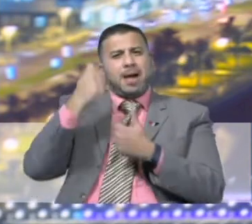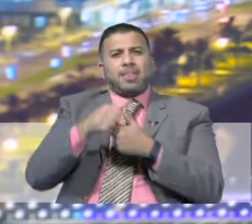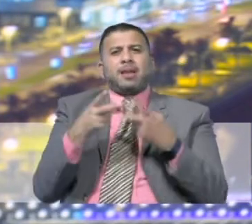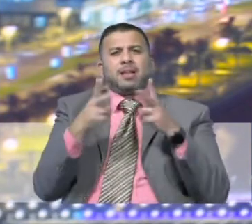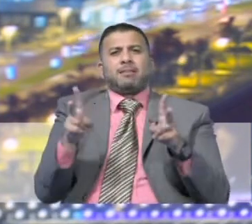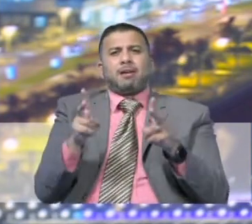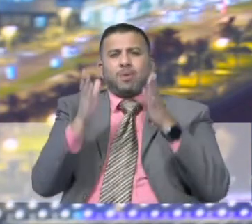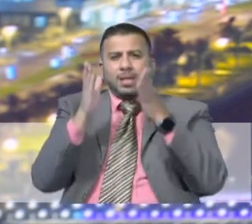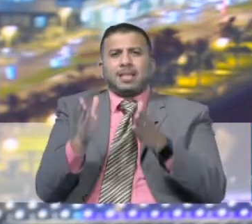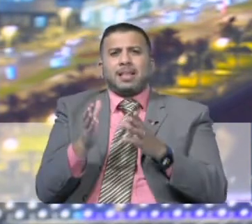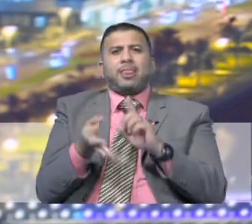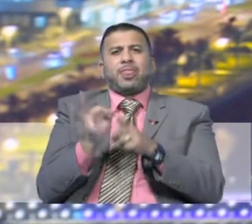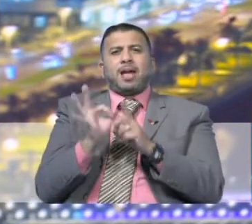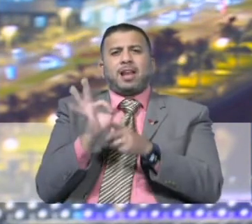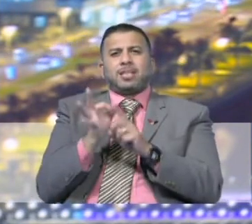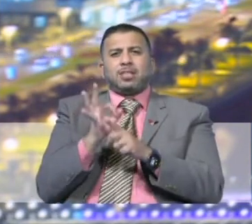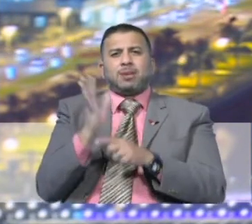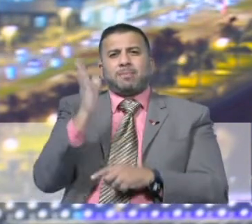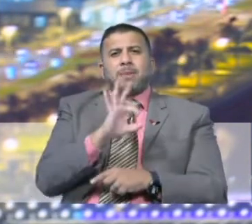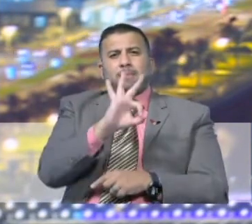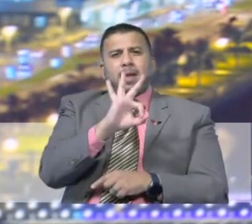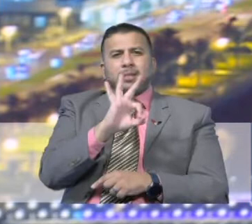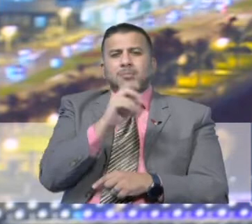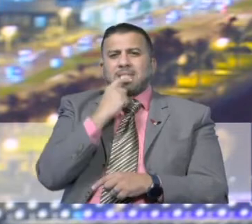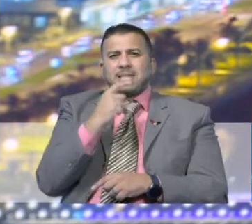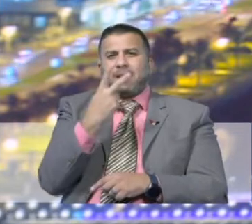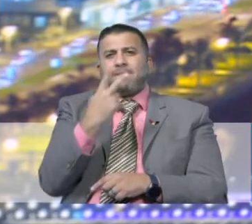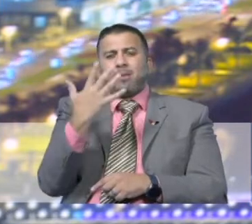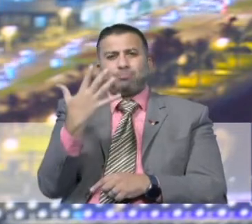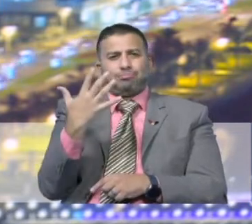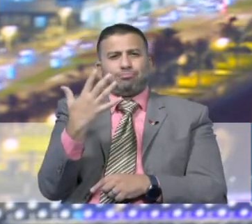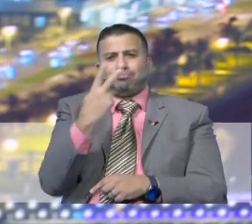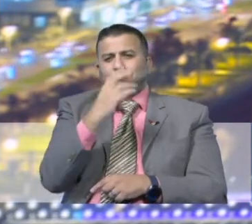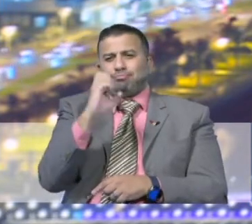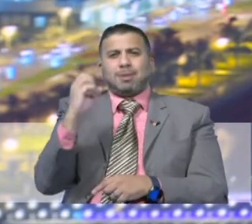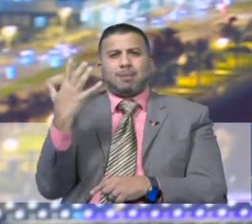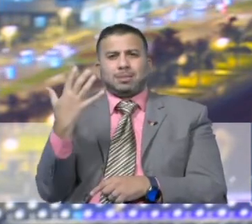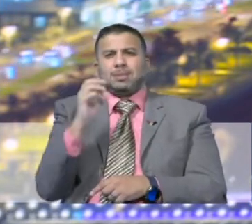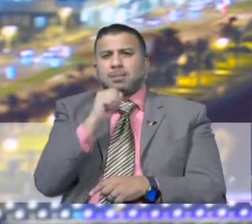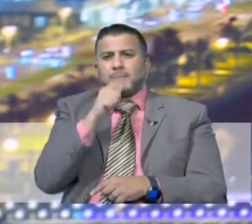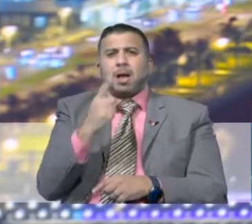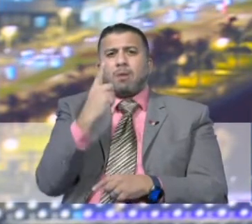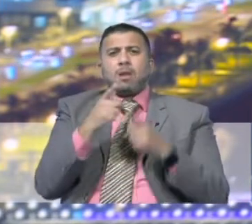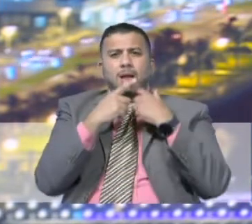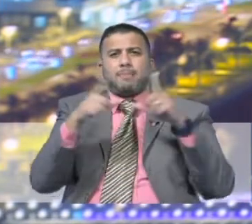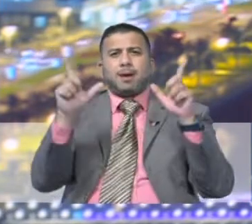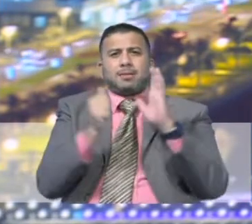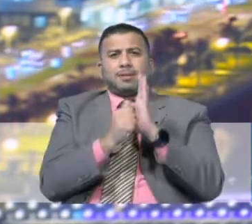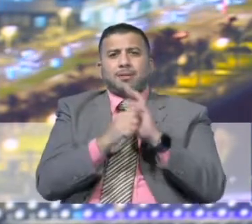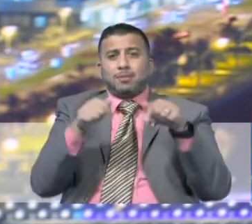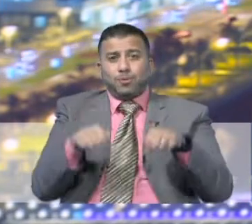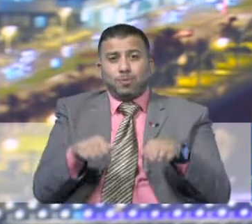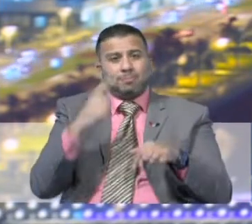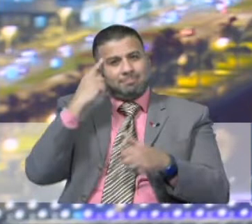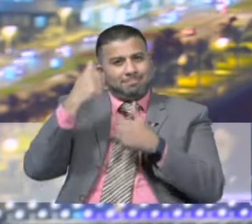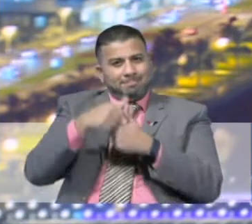بالتزامن مع ذكرى انطلاقها وتحديدا في 13 من مارس من عام 2005 انطلقت أولى نشرات أخبار الدار، وها نحن